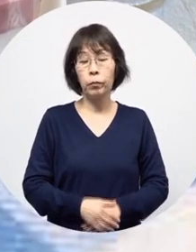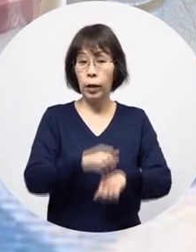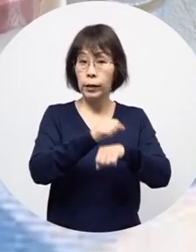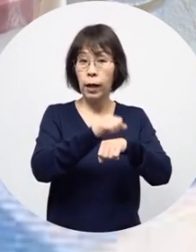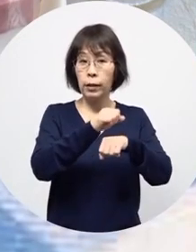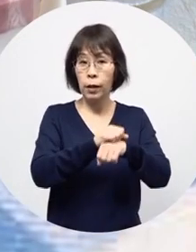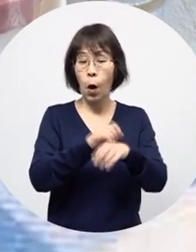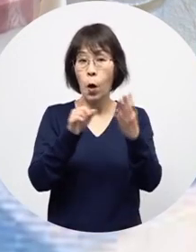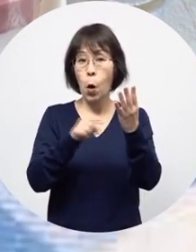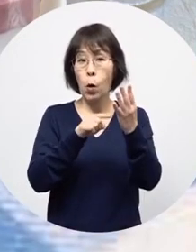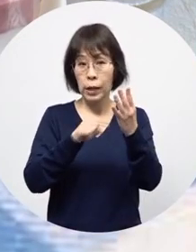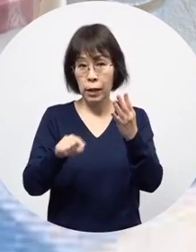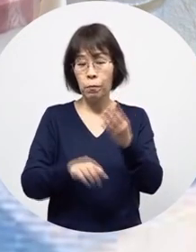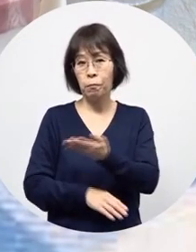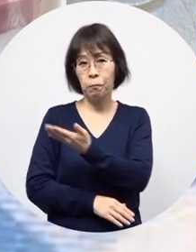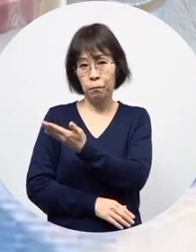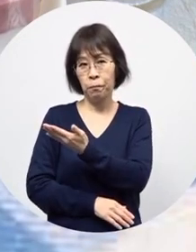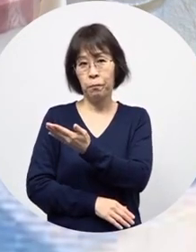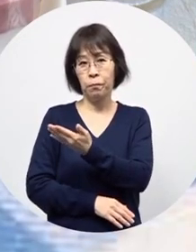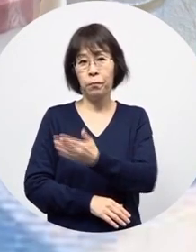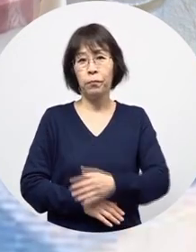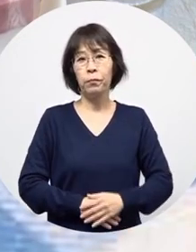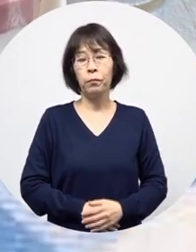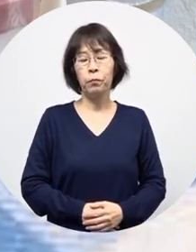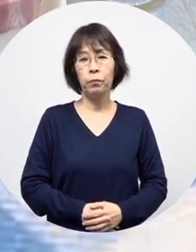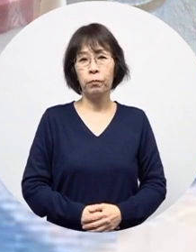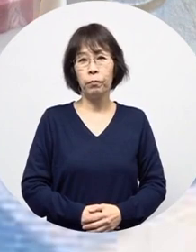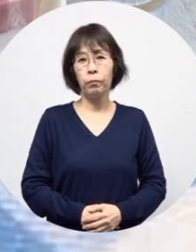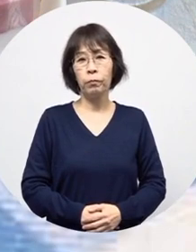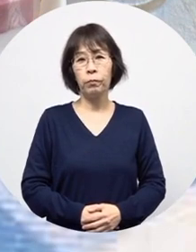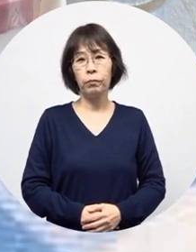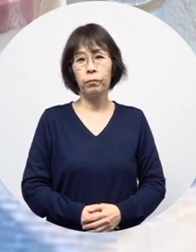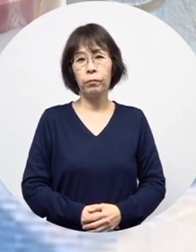材料4人分はご覧の通りとなります。